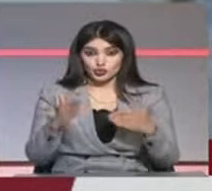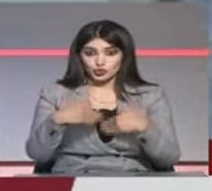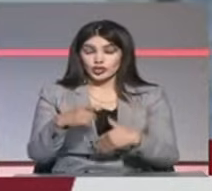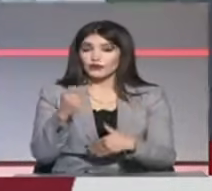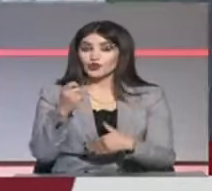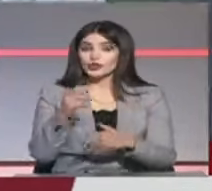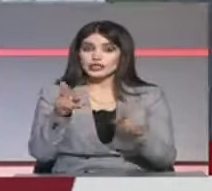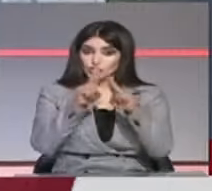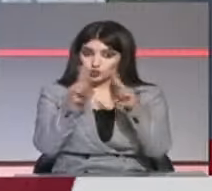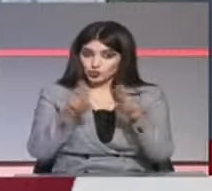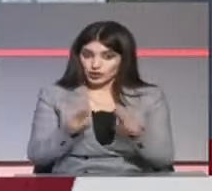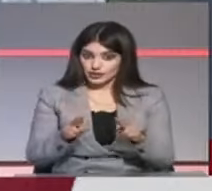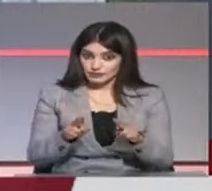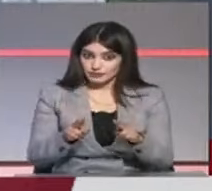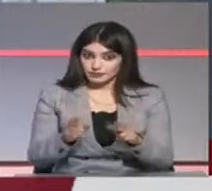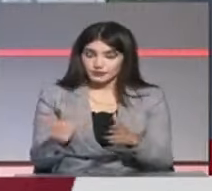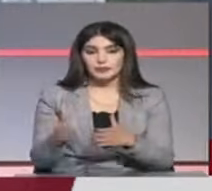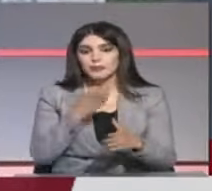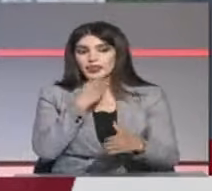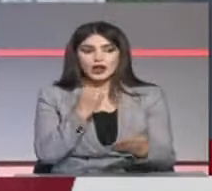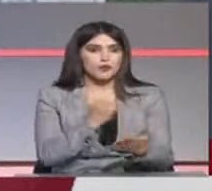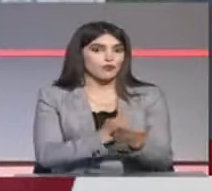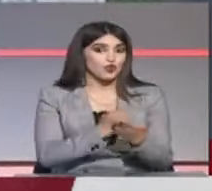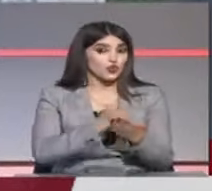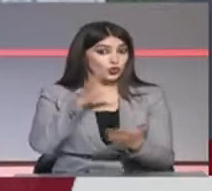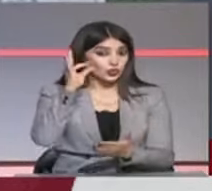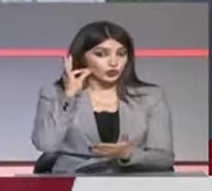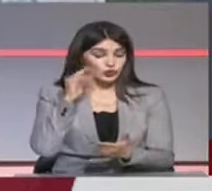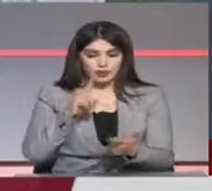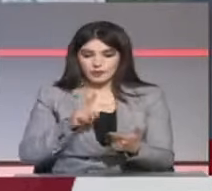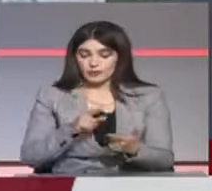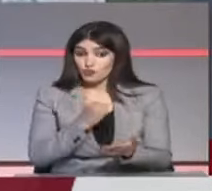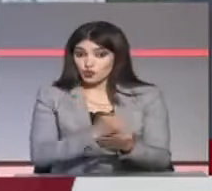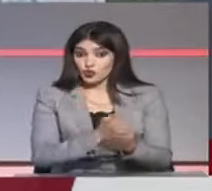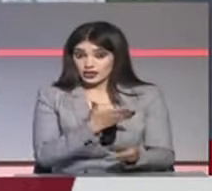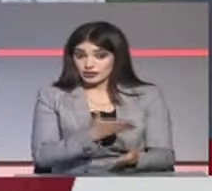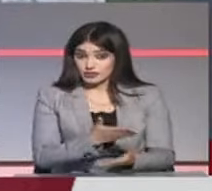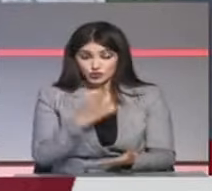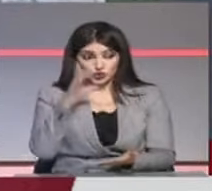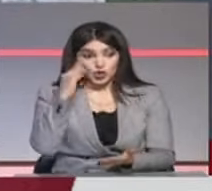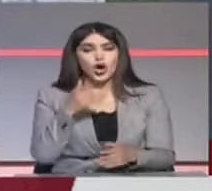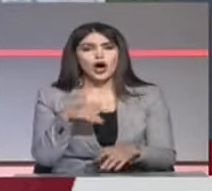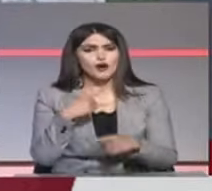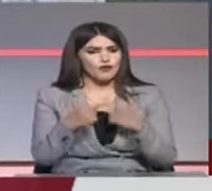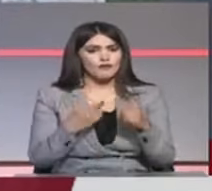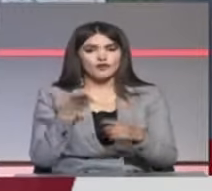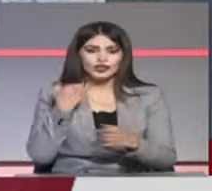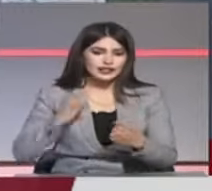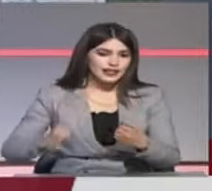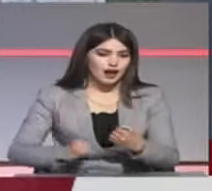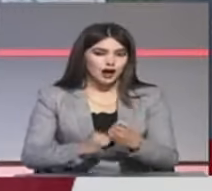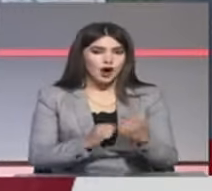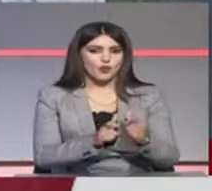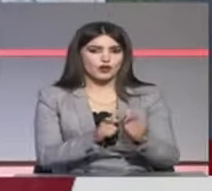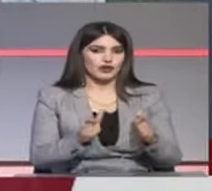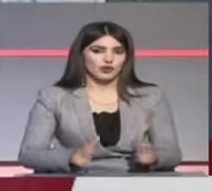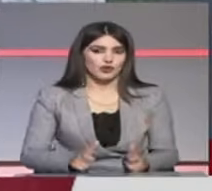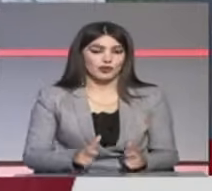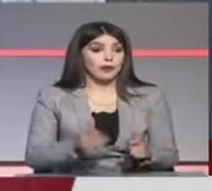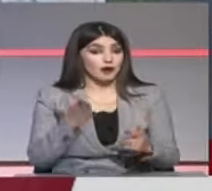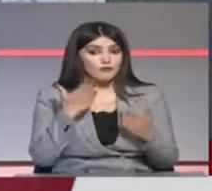الدولي مثلا البنوك التونسي البنوك التونسيه كانت مع الحكومه ومشكوره